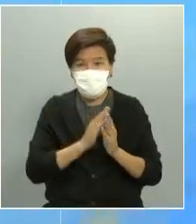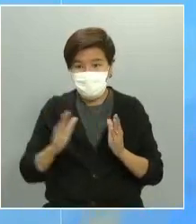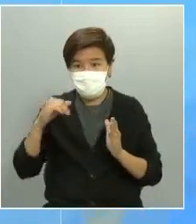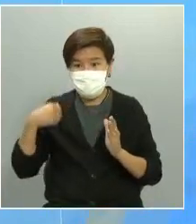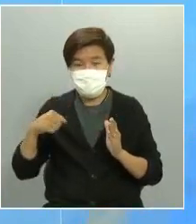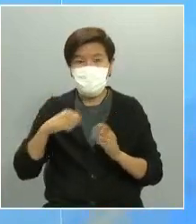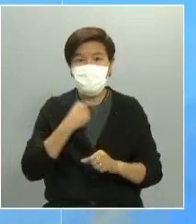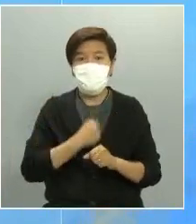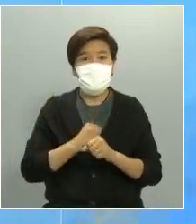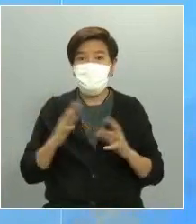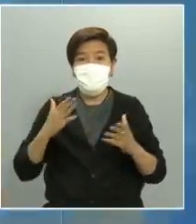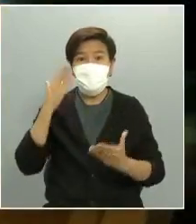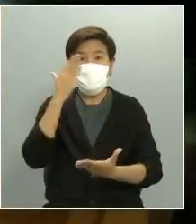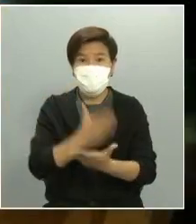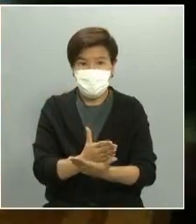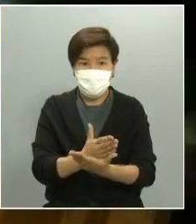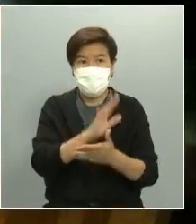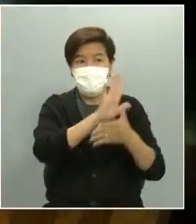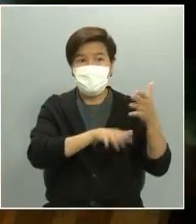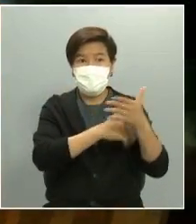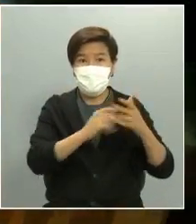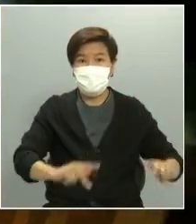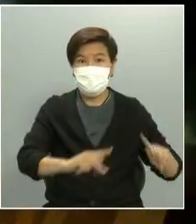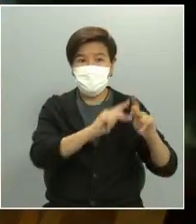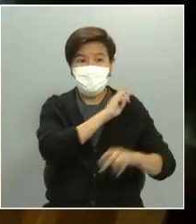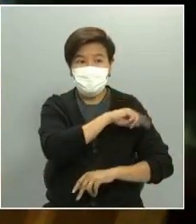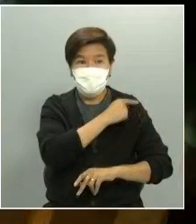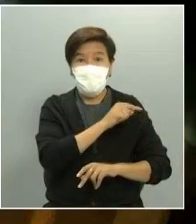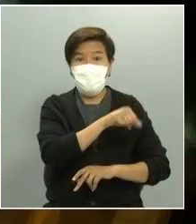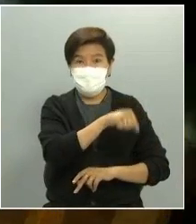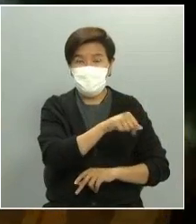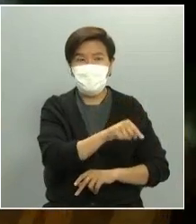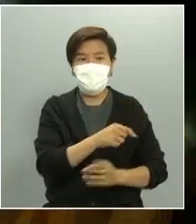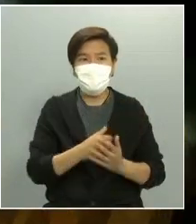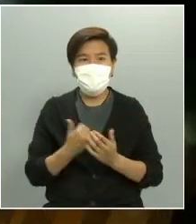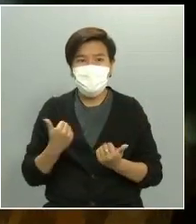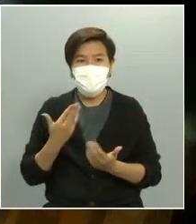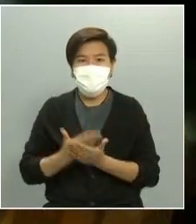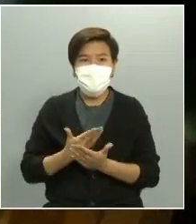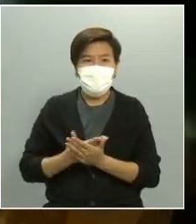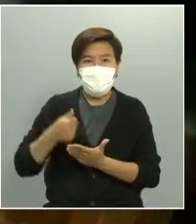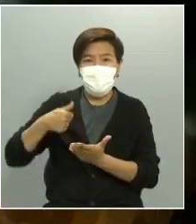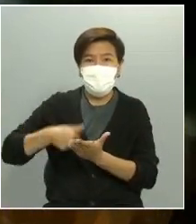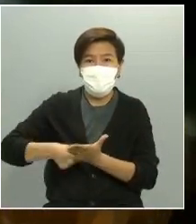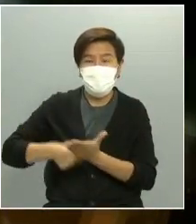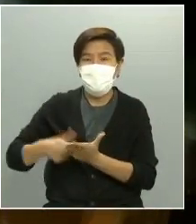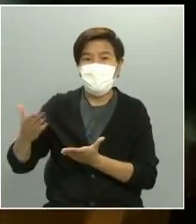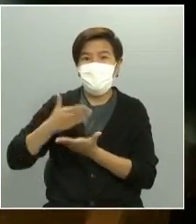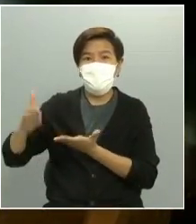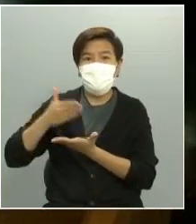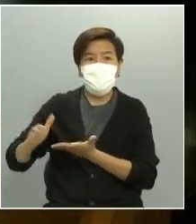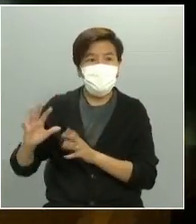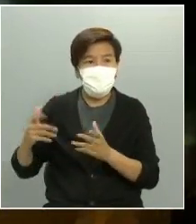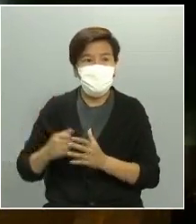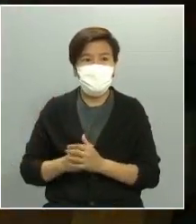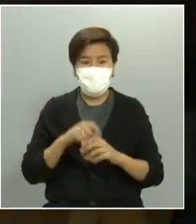ตามมาตรการของกระทรวงสาสุขหยุดขายของก็มีเงินส่งดอกหนี้นอกระบบรับรถว่าพักผ่อนบอกติดคอ with